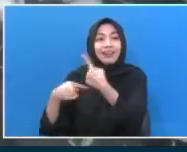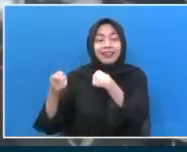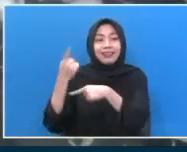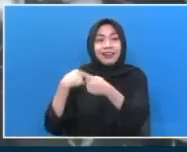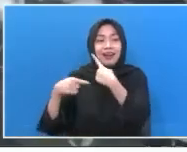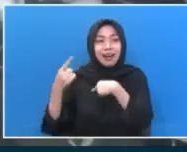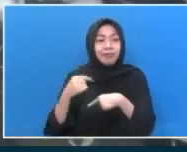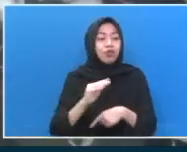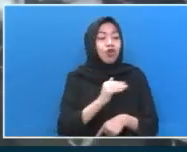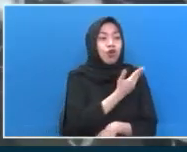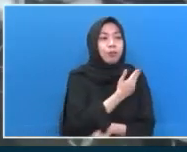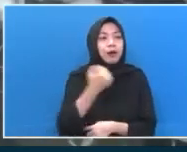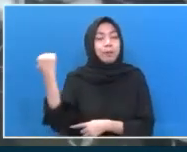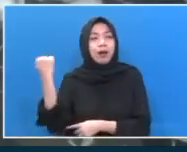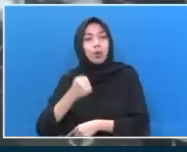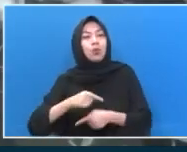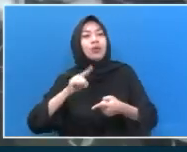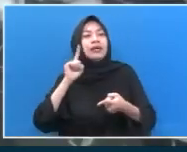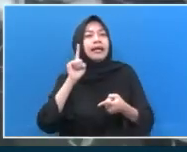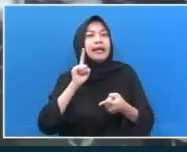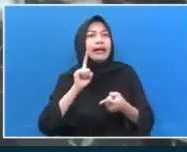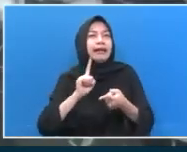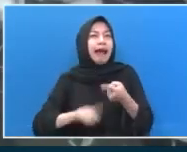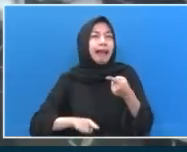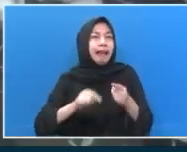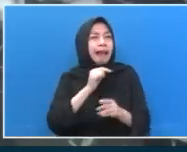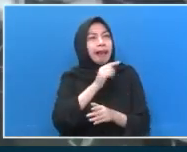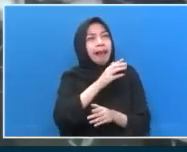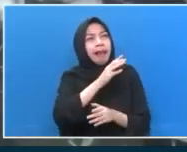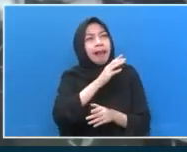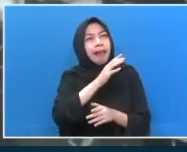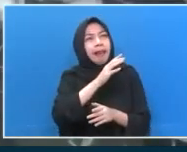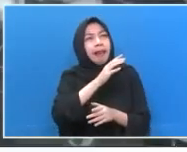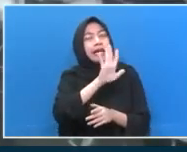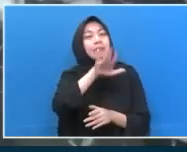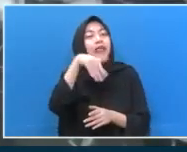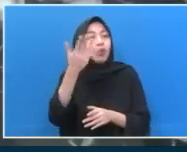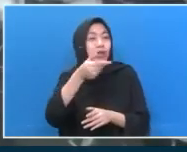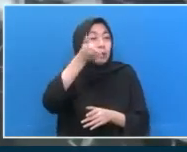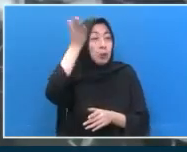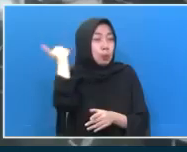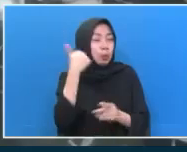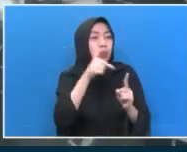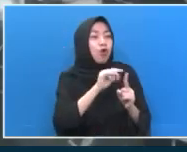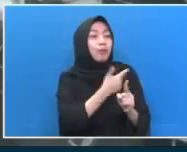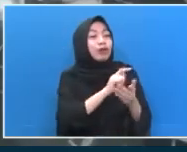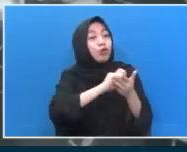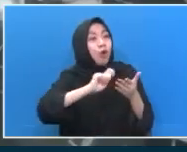korban dengan pelaku sudah mengenal sekitar 5 tahun Pada saat dia masih sekolah korban Kemudian